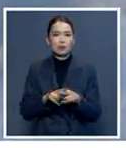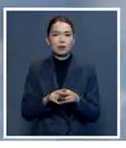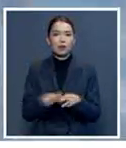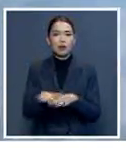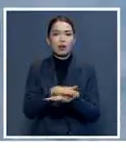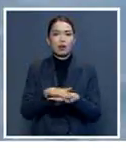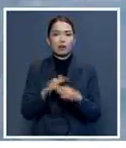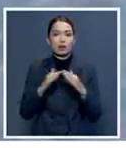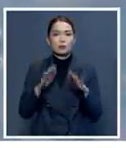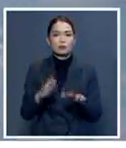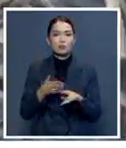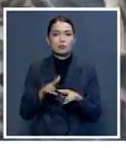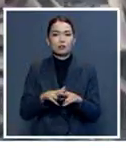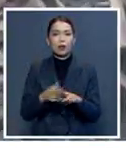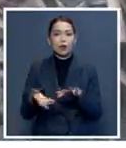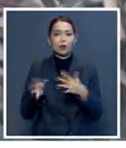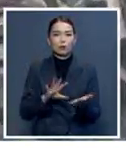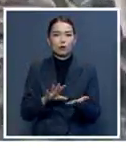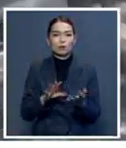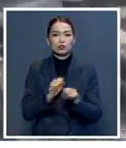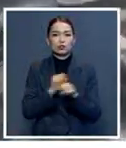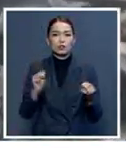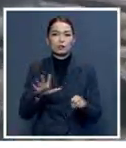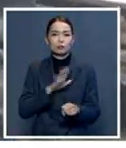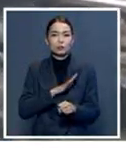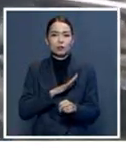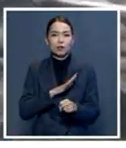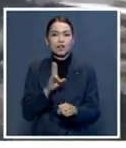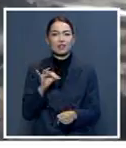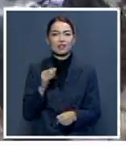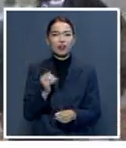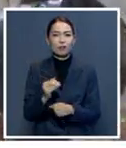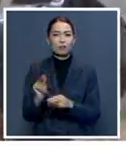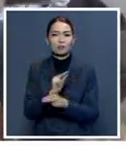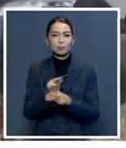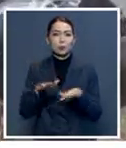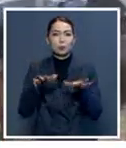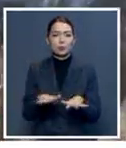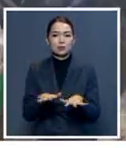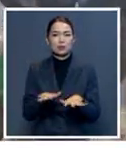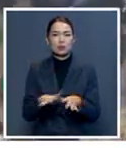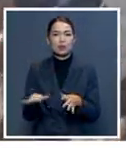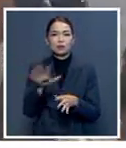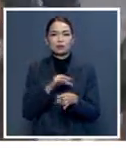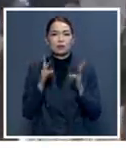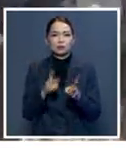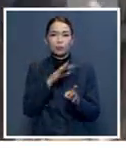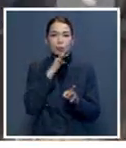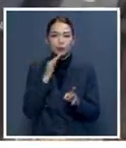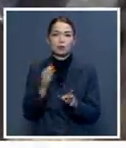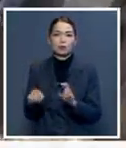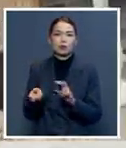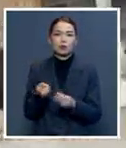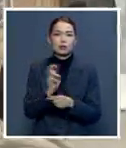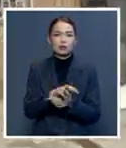жанар жағармай стансасына құлап, жойқын жарылыс болған. Нәтижесінде Китаф емдеу мекемесіндегі жазықсыз жандар зардап шекті.